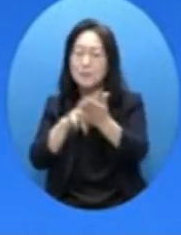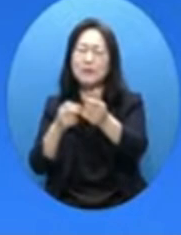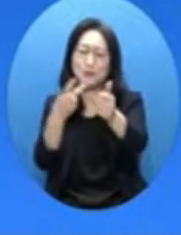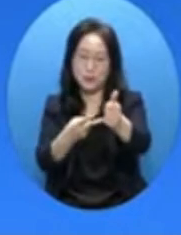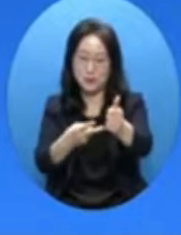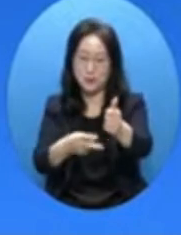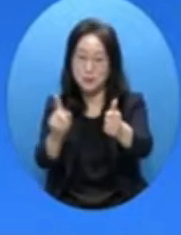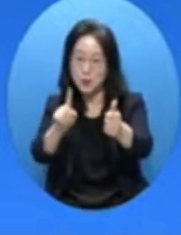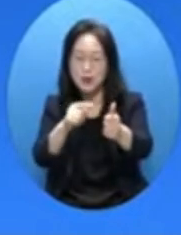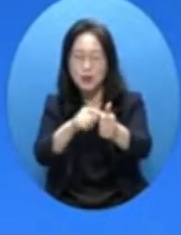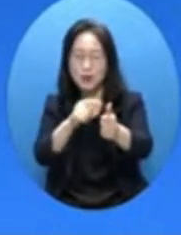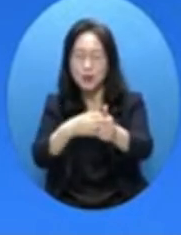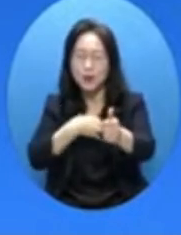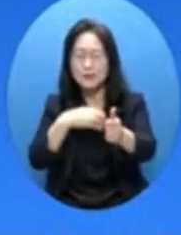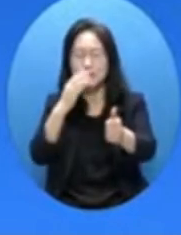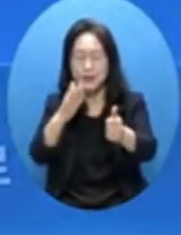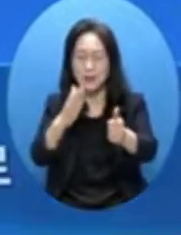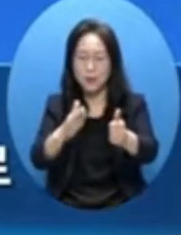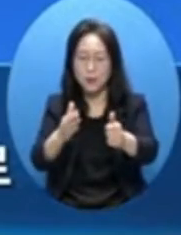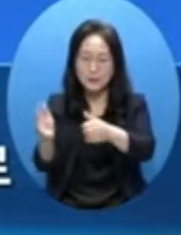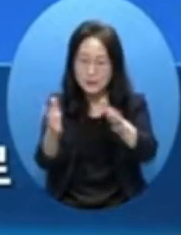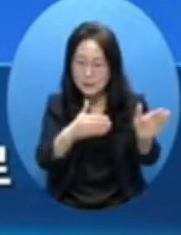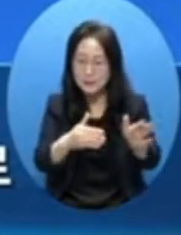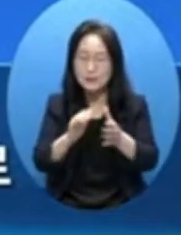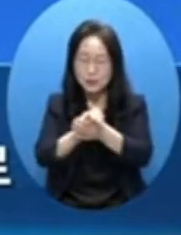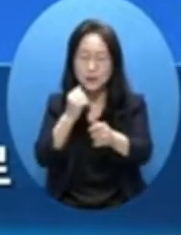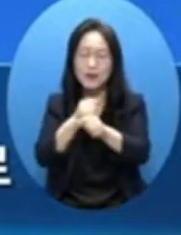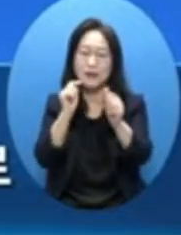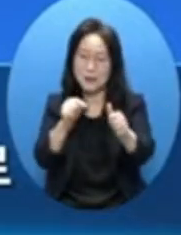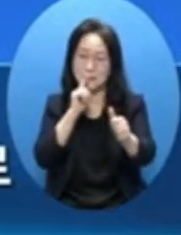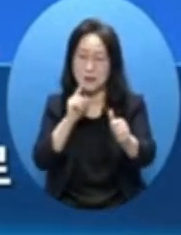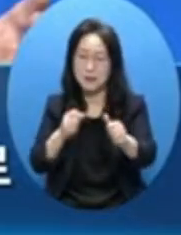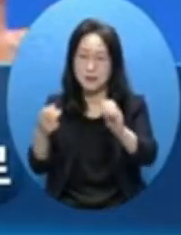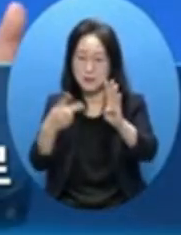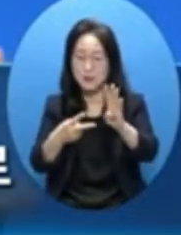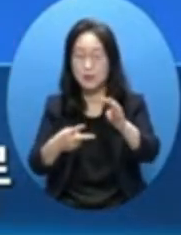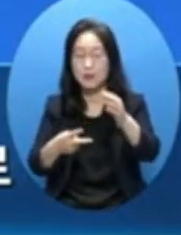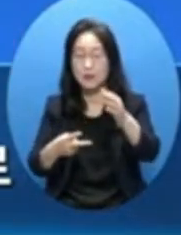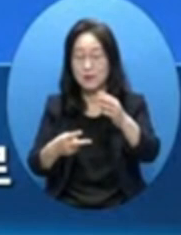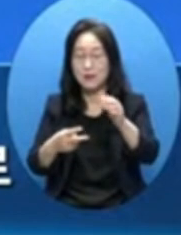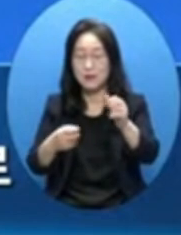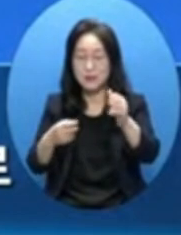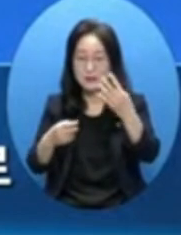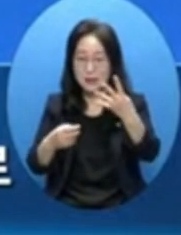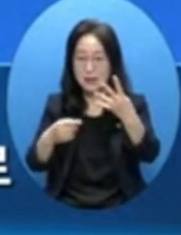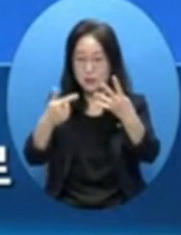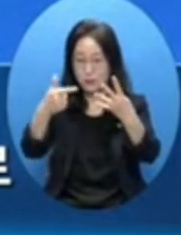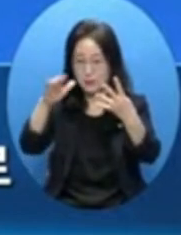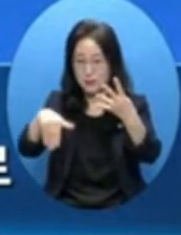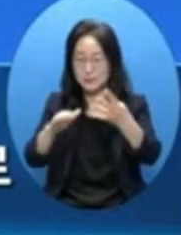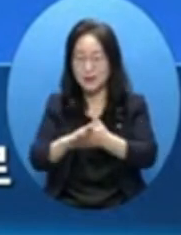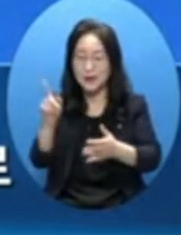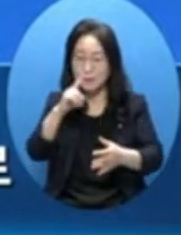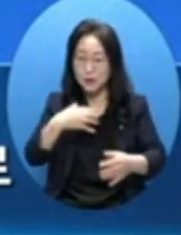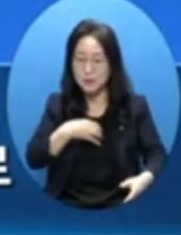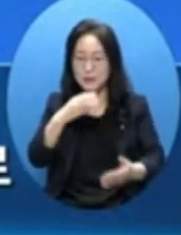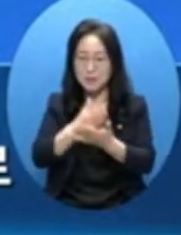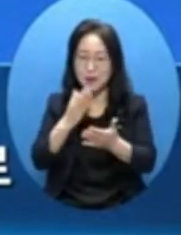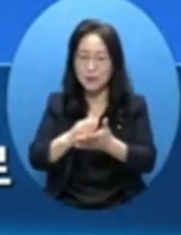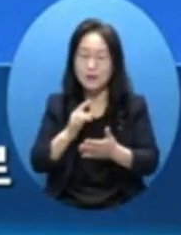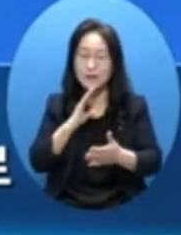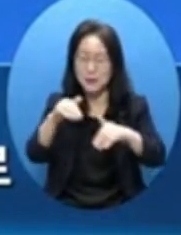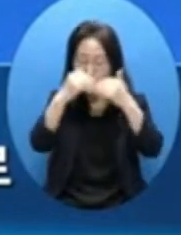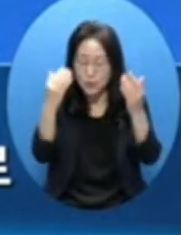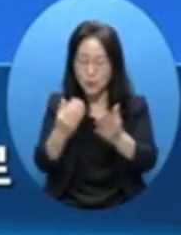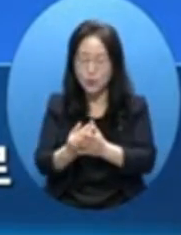시간에 기도하라고 권면합니다. 빌립보서 4장 6절로 7절입니다. 아무것도 염려하지 말고 다만 모든 일에 기도와 간구로 너희